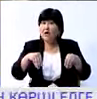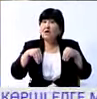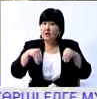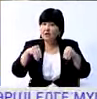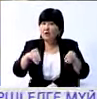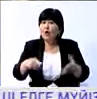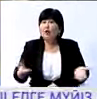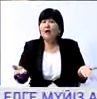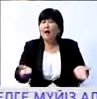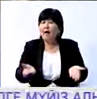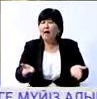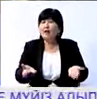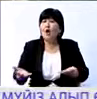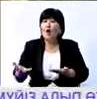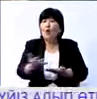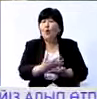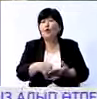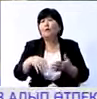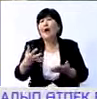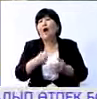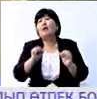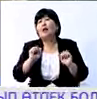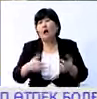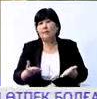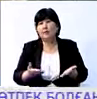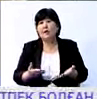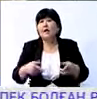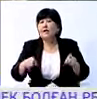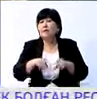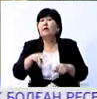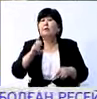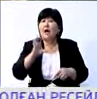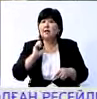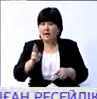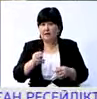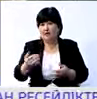Егін ексек, одан қандай өнім ала аламыз. Тіпті масақ терсек те.